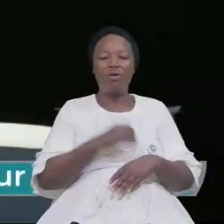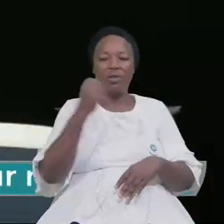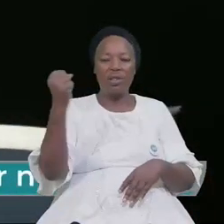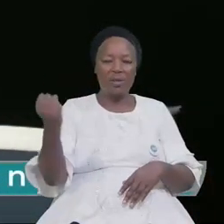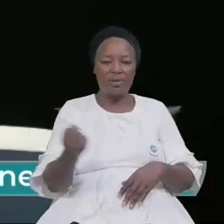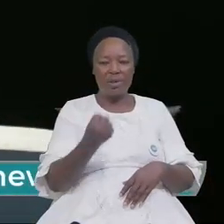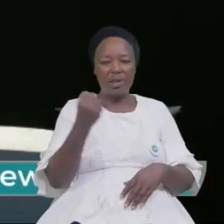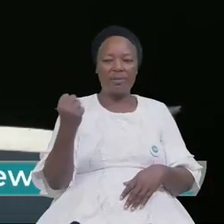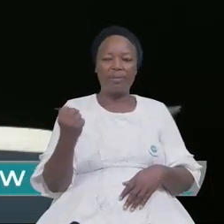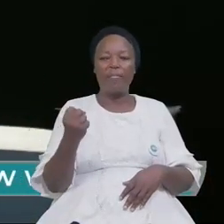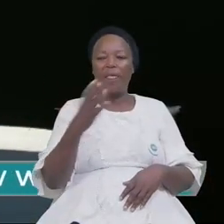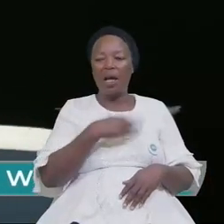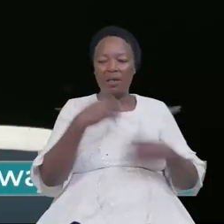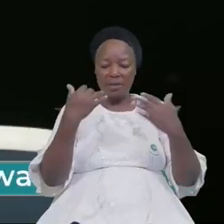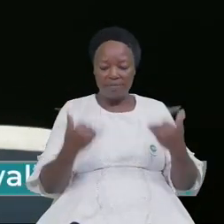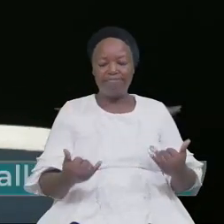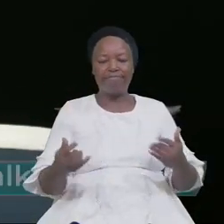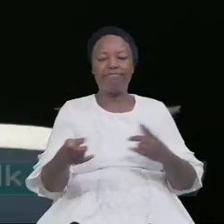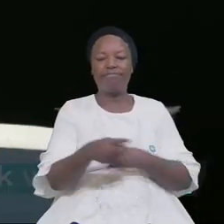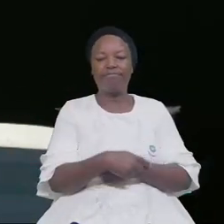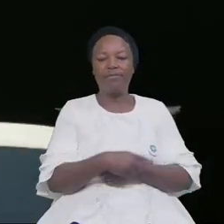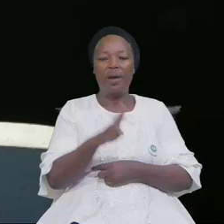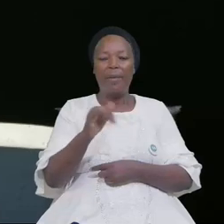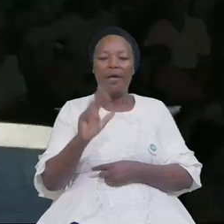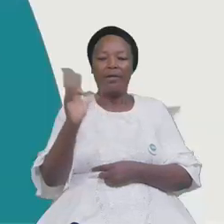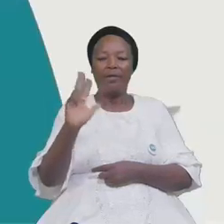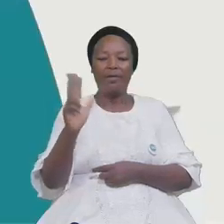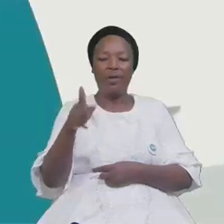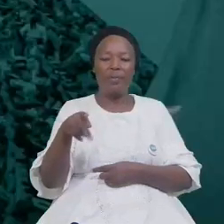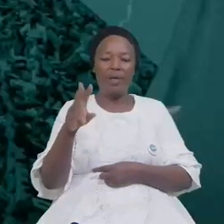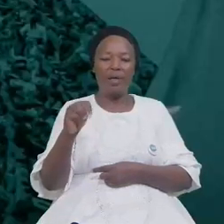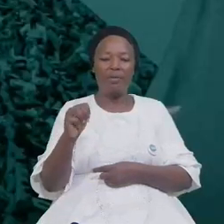jusqu'à ce jour, à 15h demain.